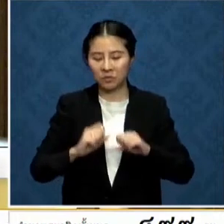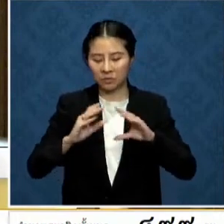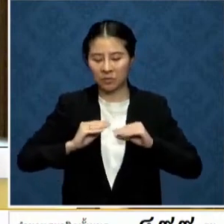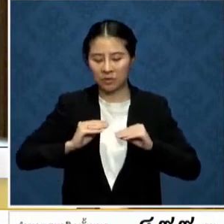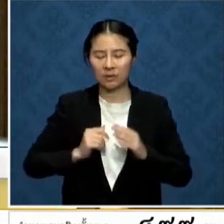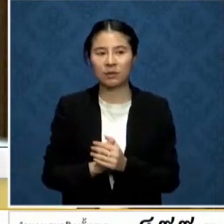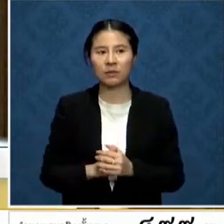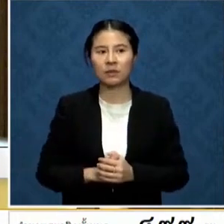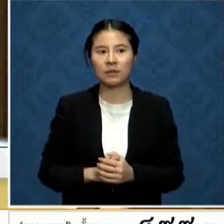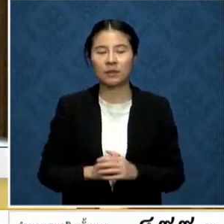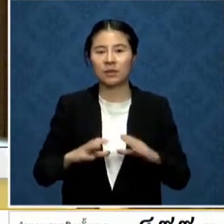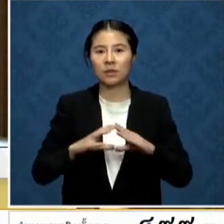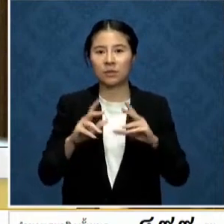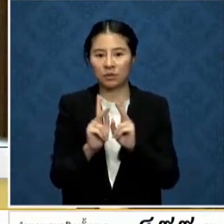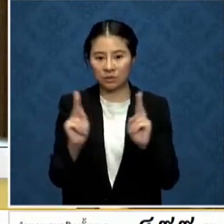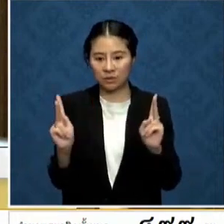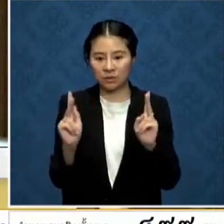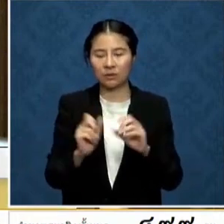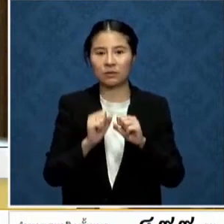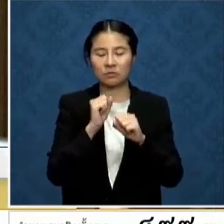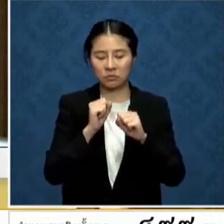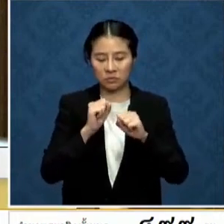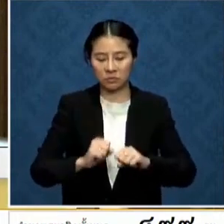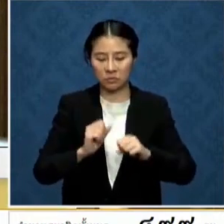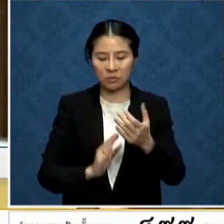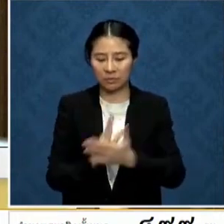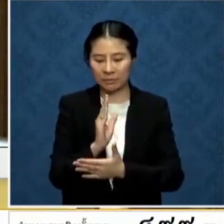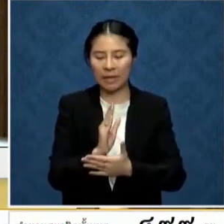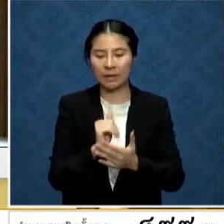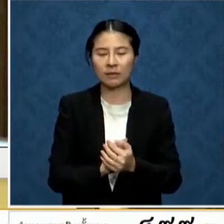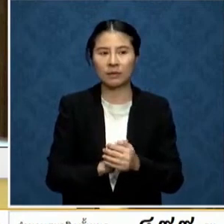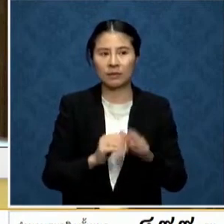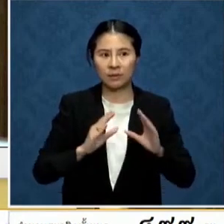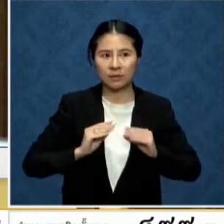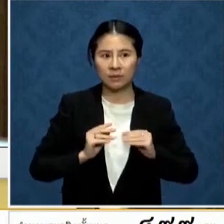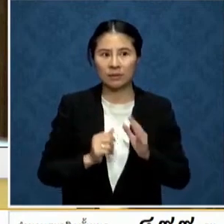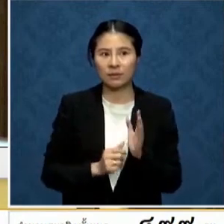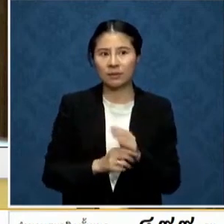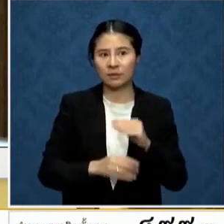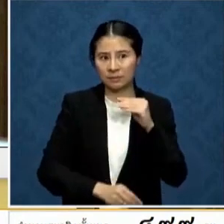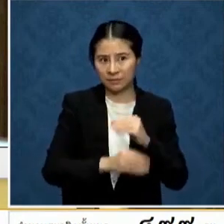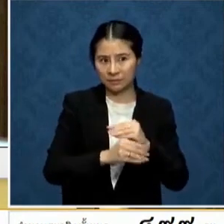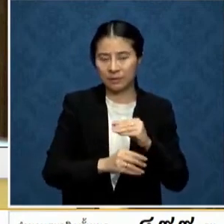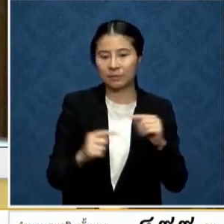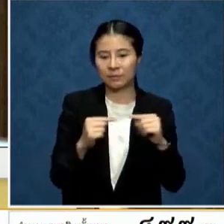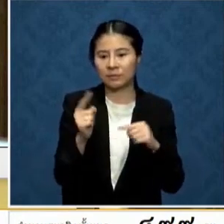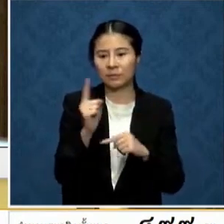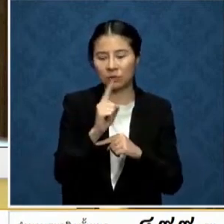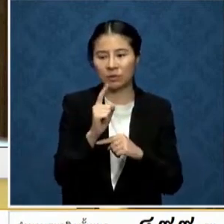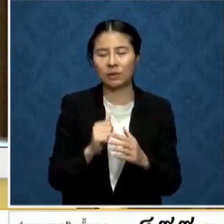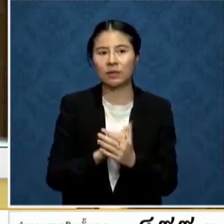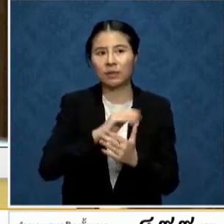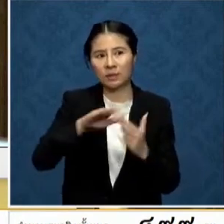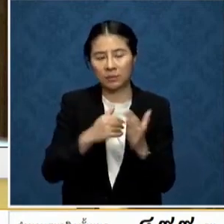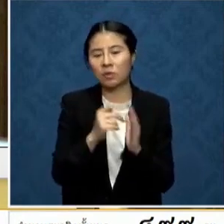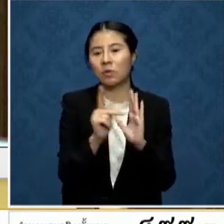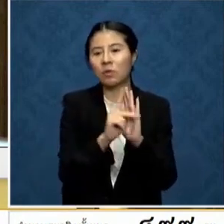การก็คือว่าในชั้นกรรมาธิการนะครับถ้าผ่านมติรับหลักการไปได้ในชั้นกรรมาธิการเนี่ยผมยินดีเขียนเพิ่มข้อนึงเลยครับในบทเฉพาะการว่าทั้งหมดใน